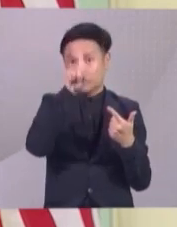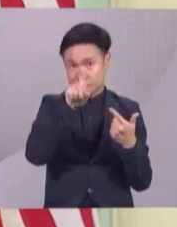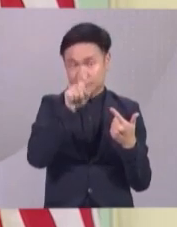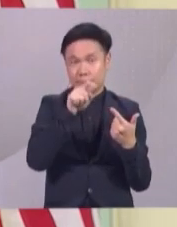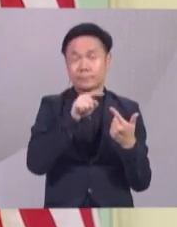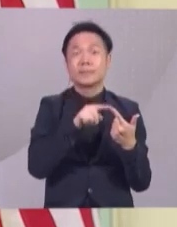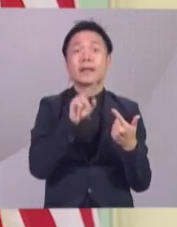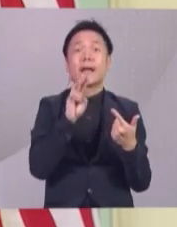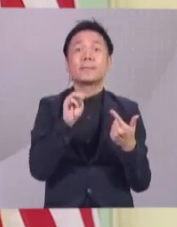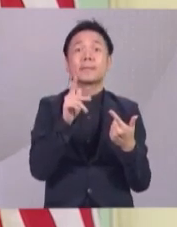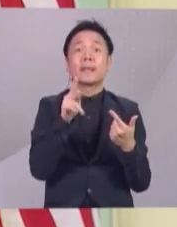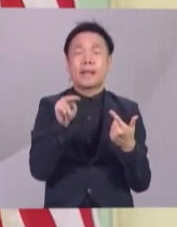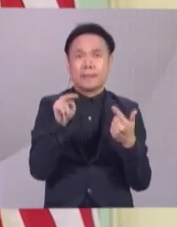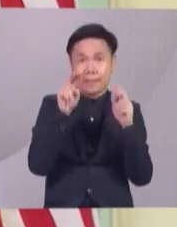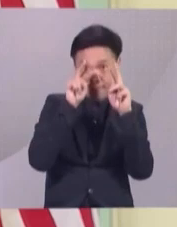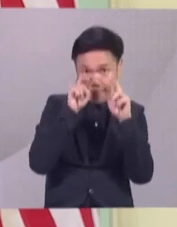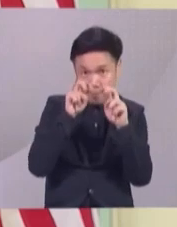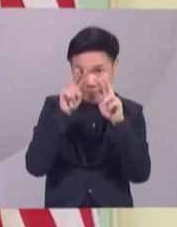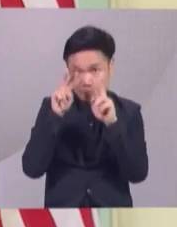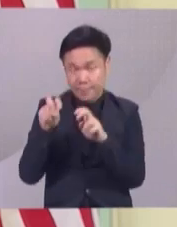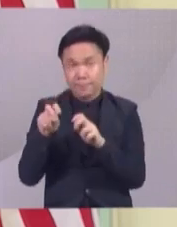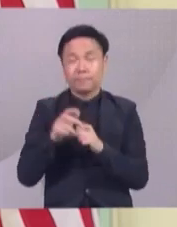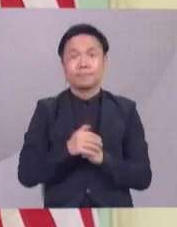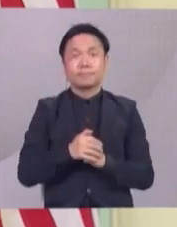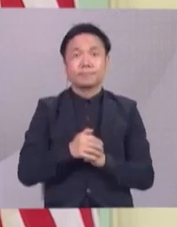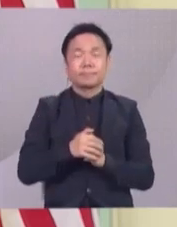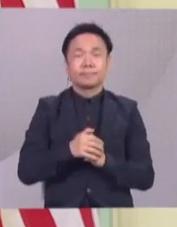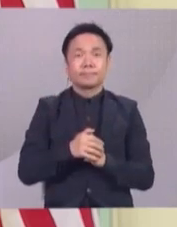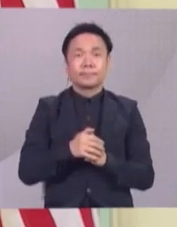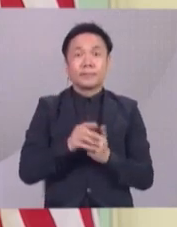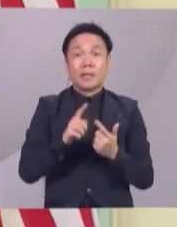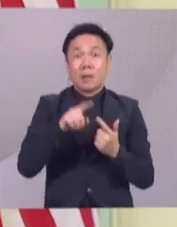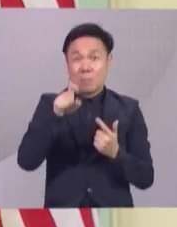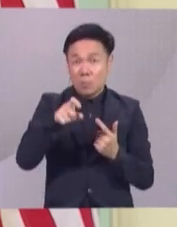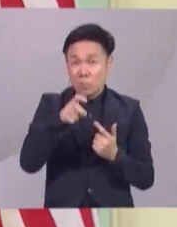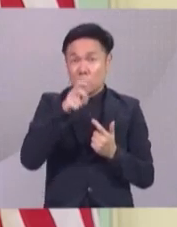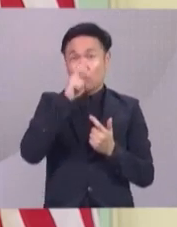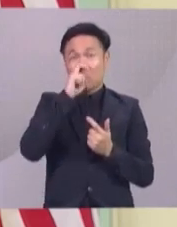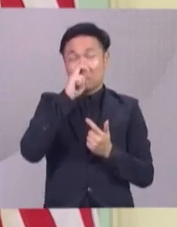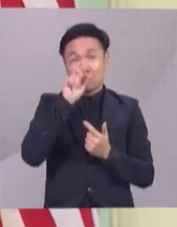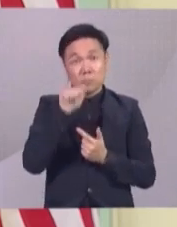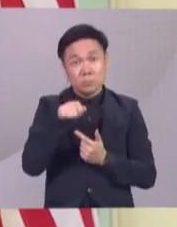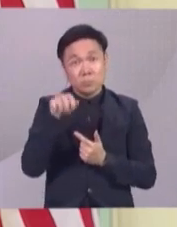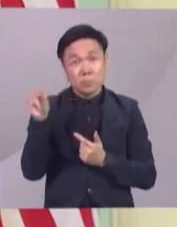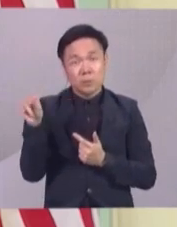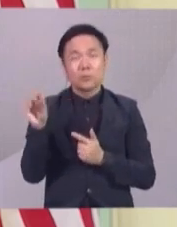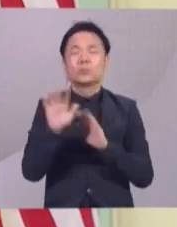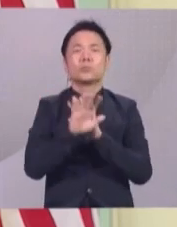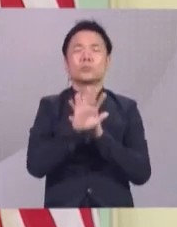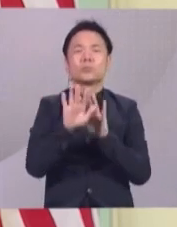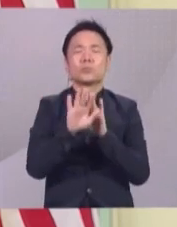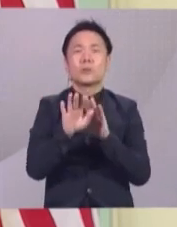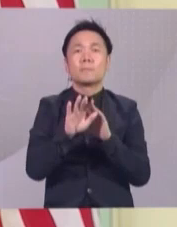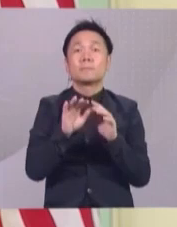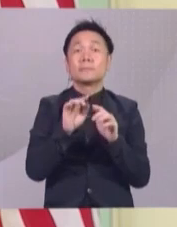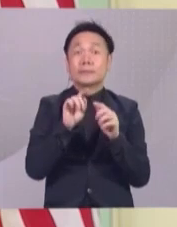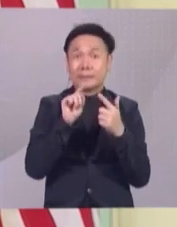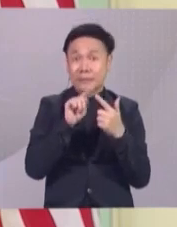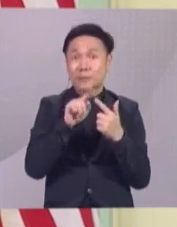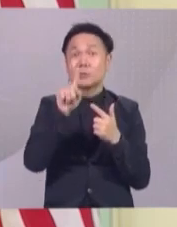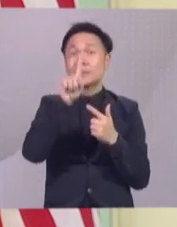berdasarkan bukan dari segi perlu atau tidak diperketatkan, tetapi bagaimana mereka ingin menyambut hari raya